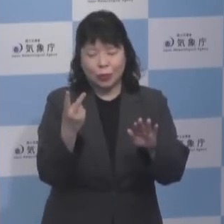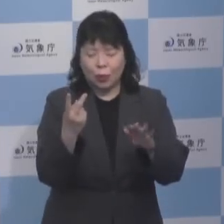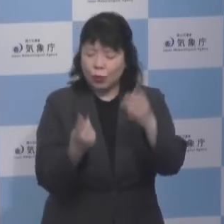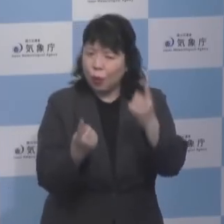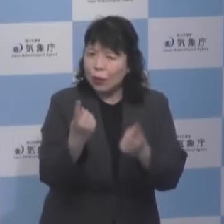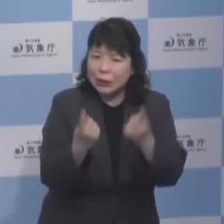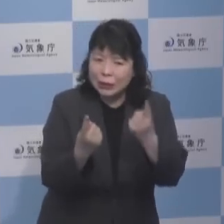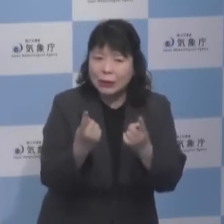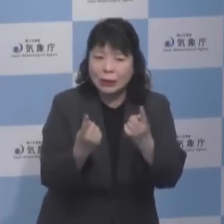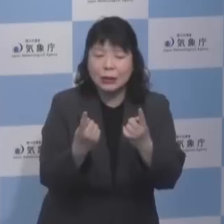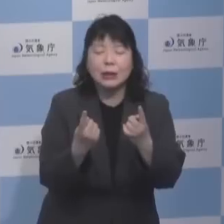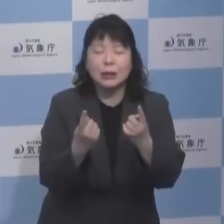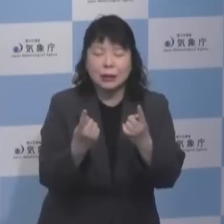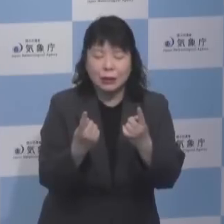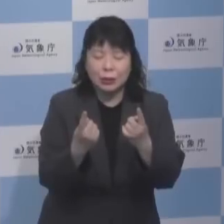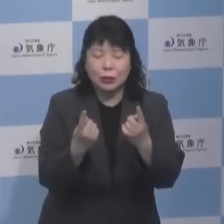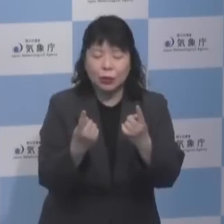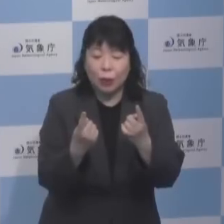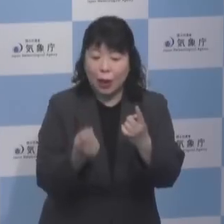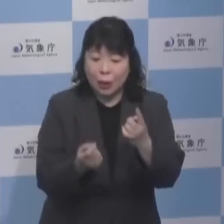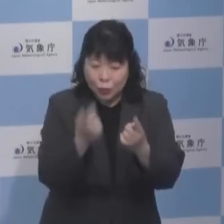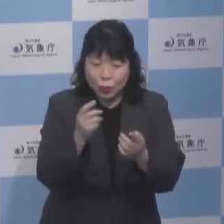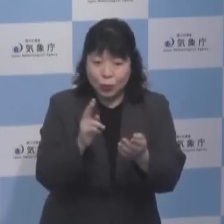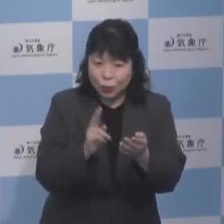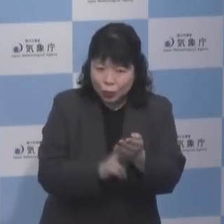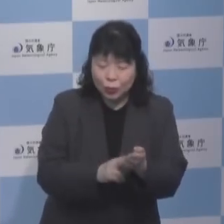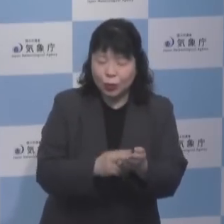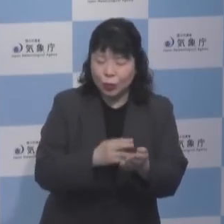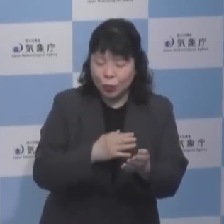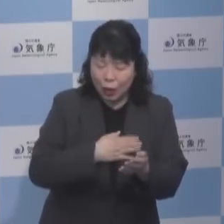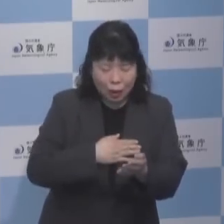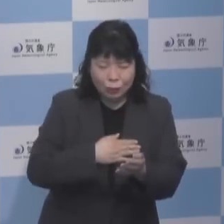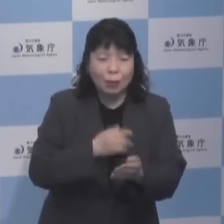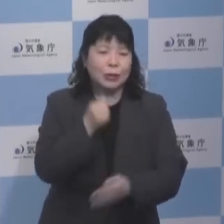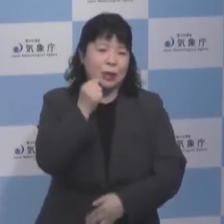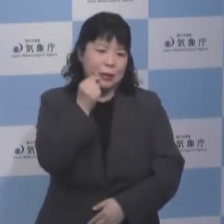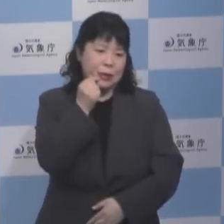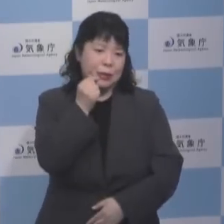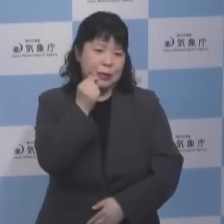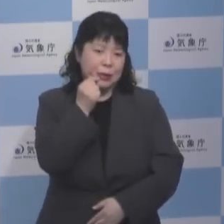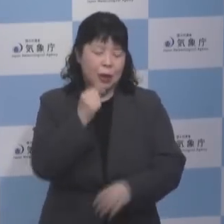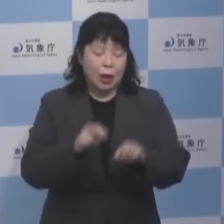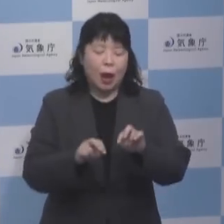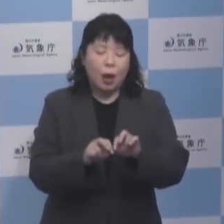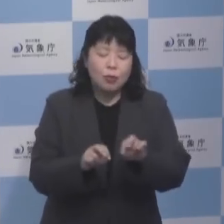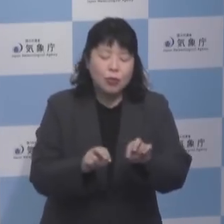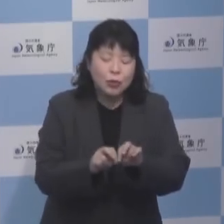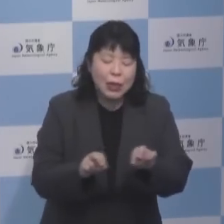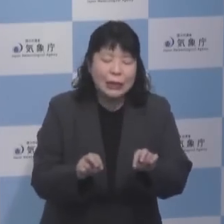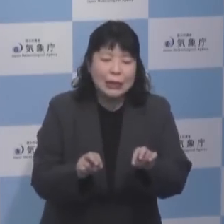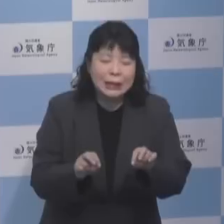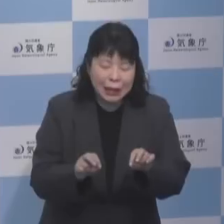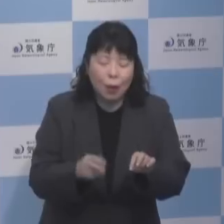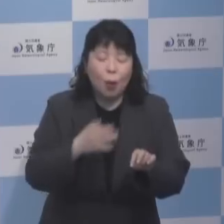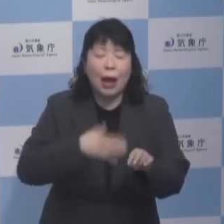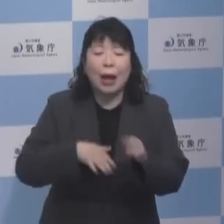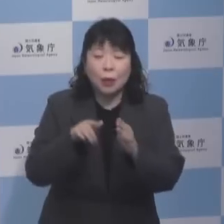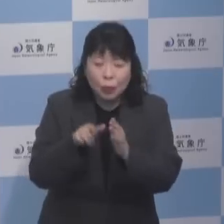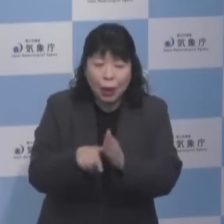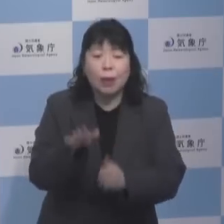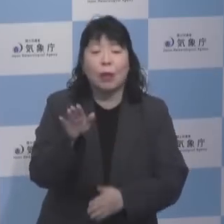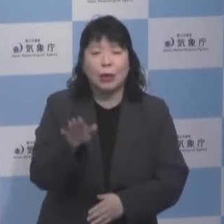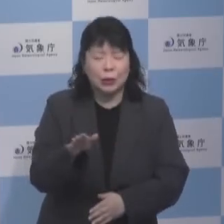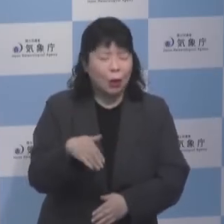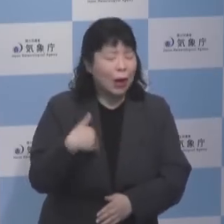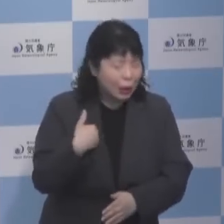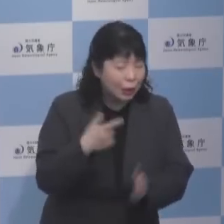たかというのはすぐにはちょっと難しいですね。まあ、あの分析したら分かるかというのは、分かるものもあれば分からないものも